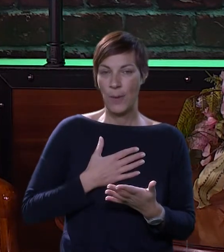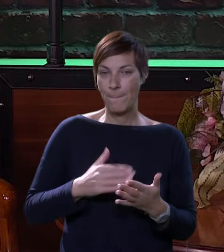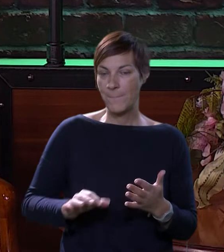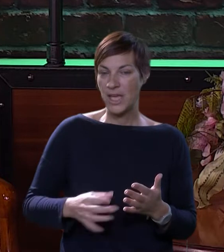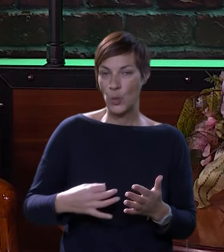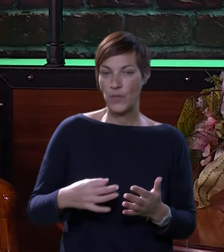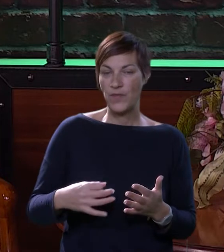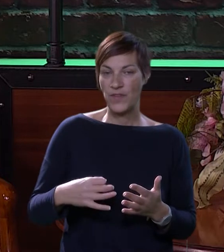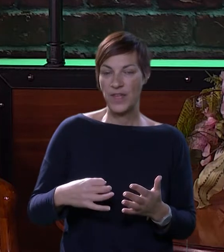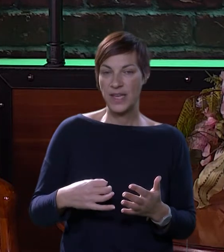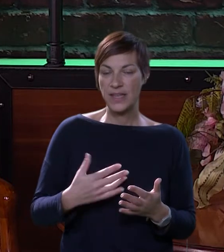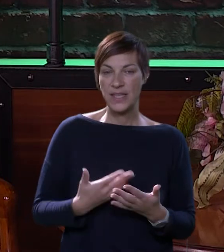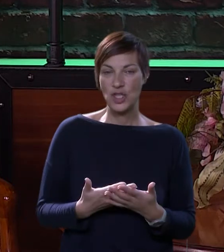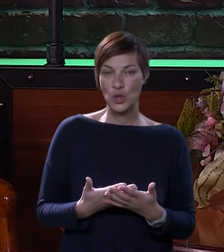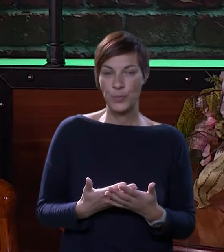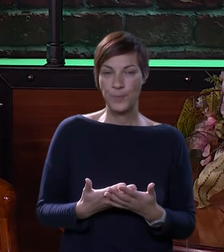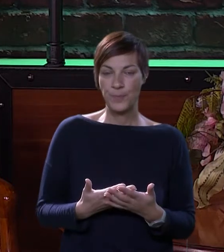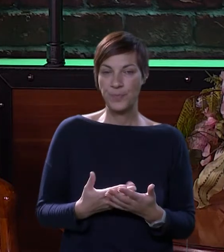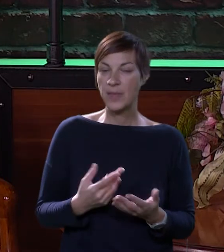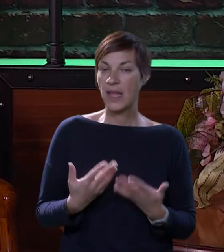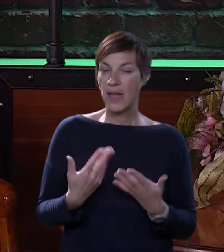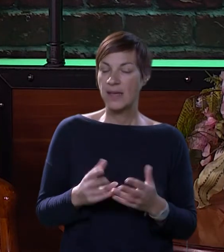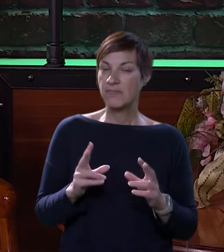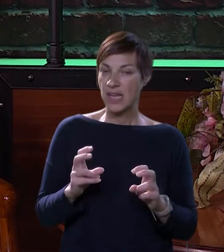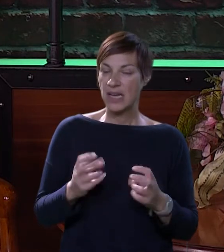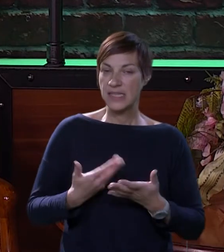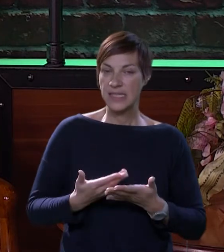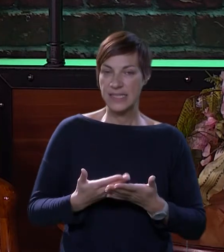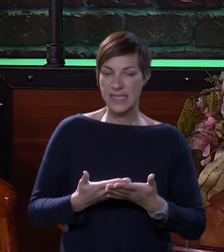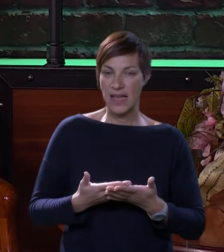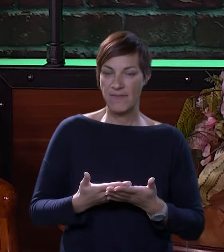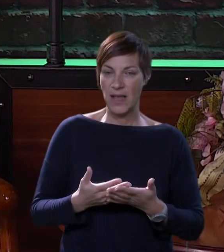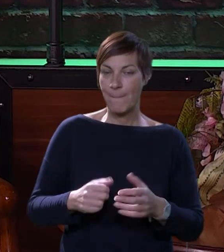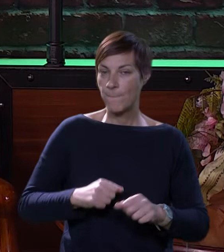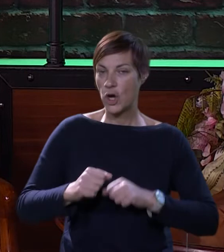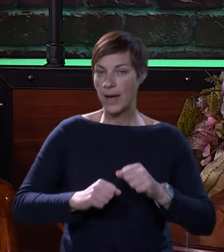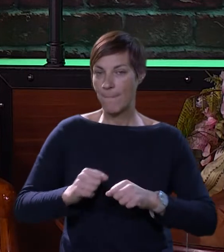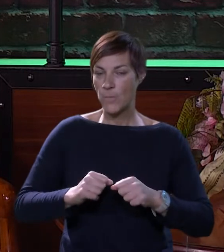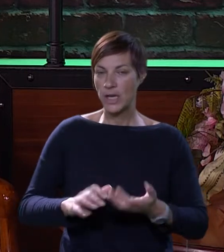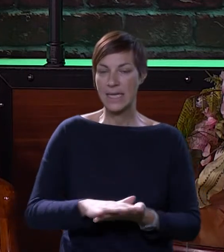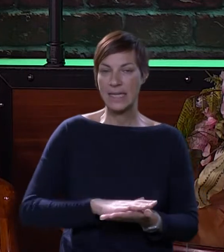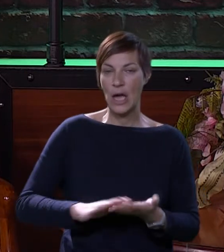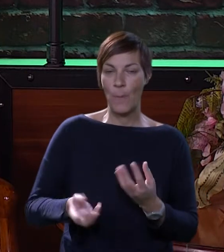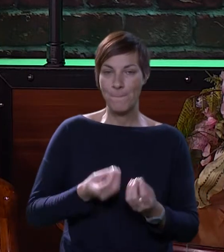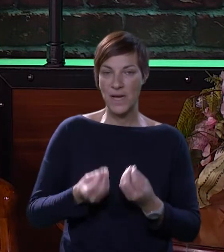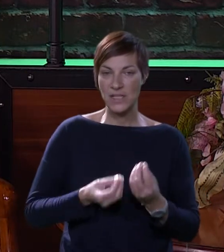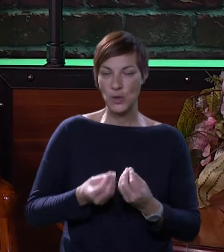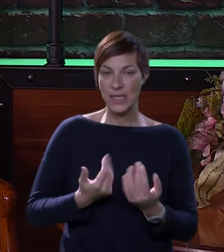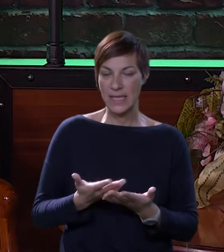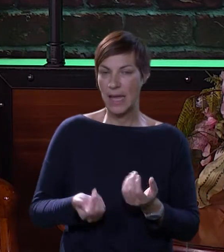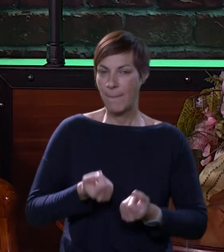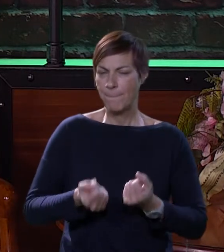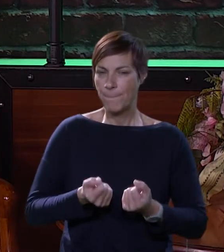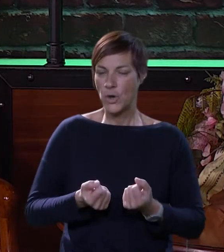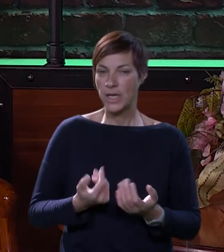u predškolskoj ustanovi, zaista naglasak pokušavamo staviti na pokret kao bazu neke igre i da